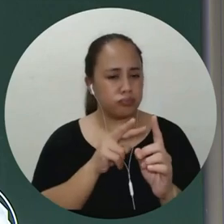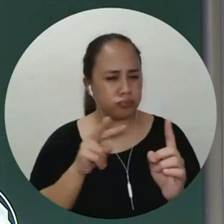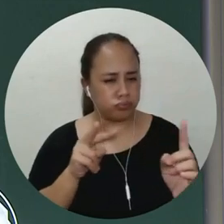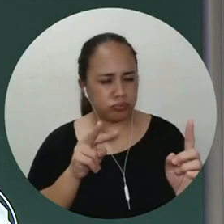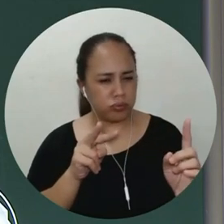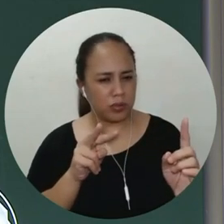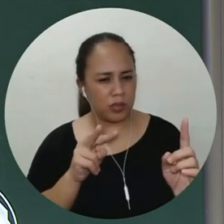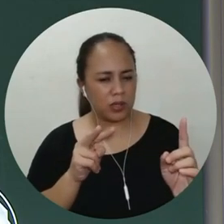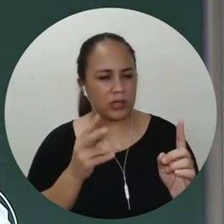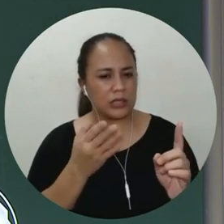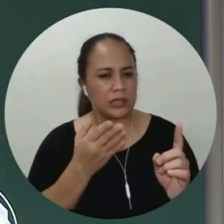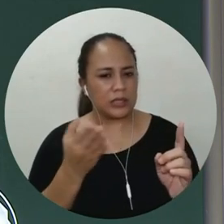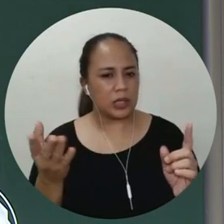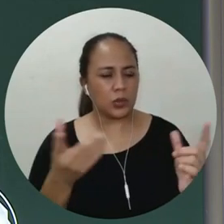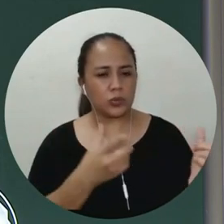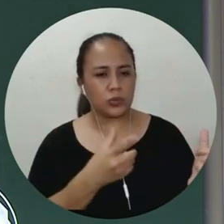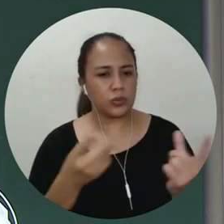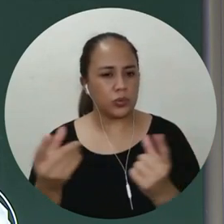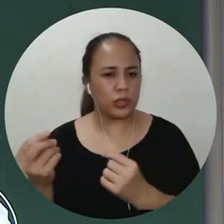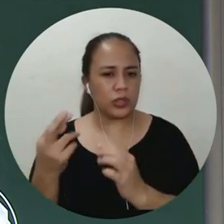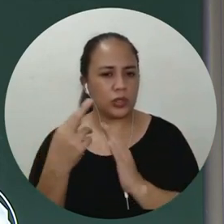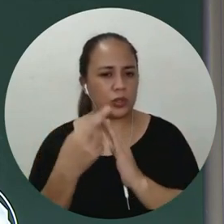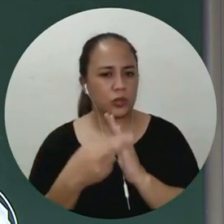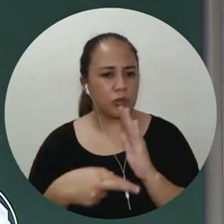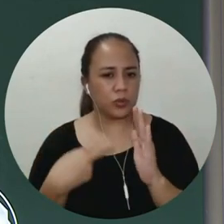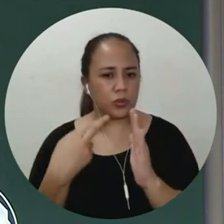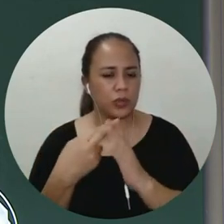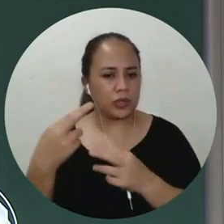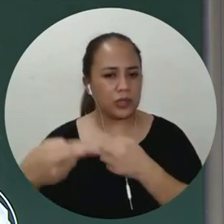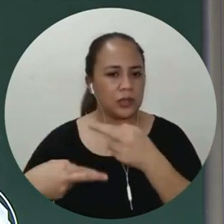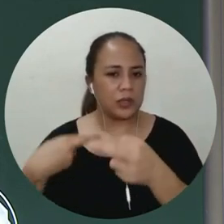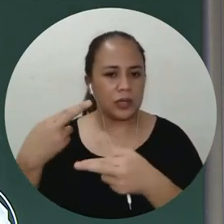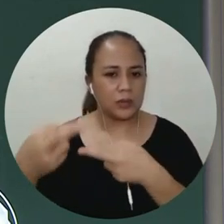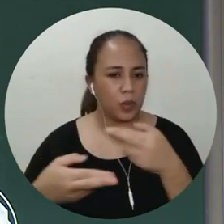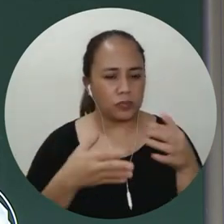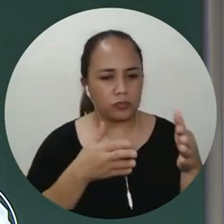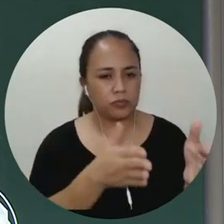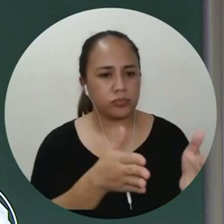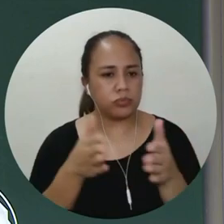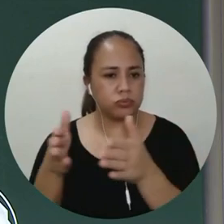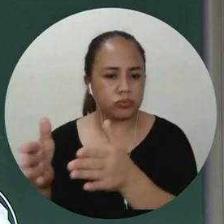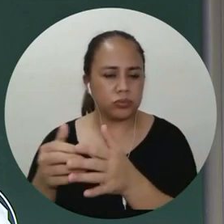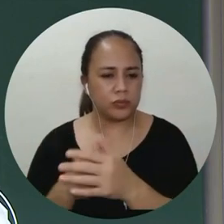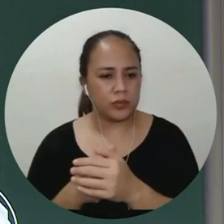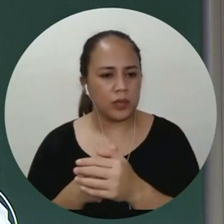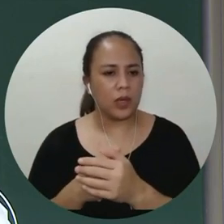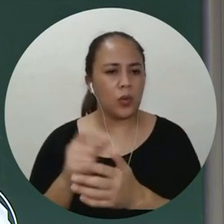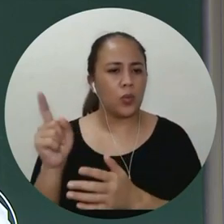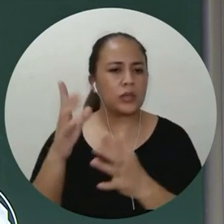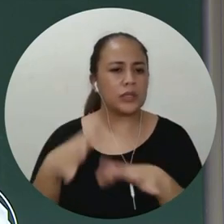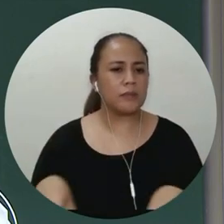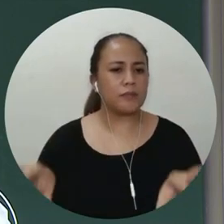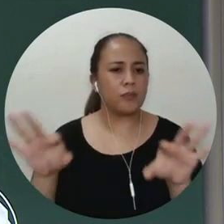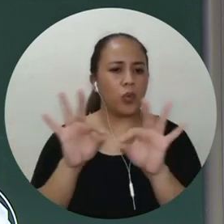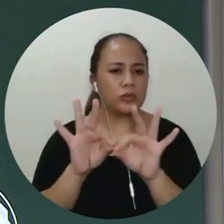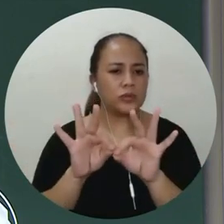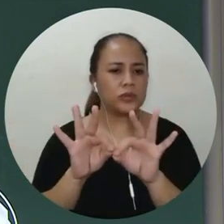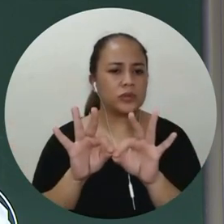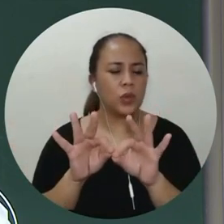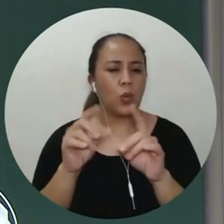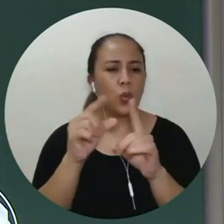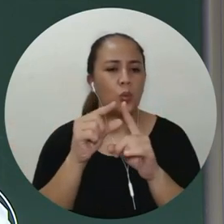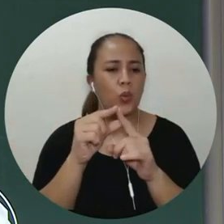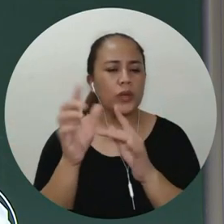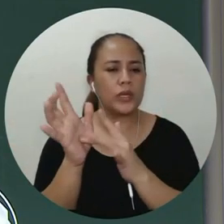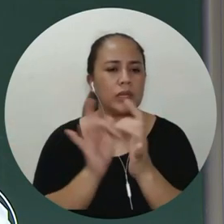they did the role of being a remnant platform. 성경에서 가장 중요한 단어가 뭐예요? What is the most important word in the Bible? 그리스도입니다.